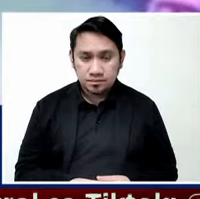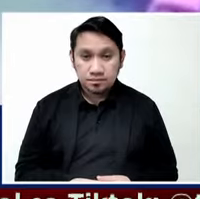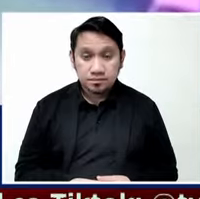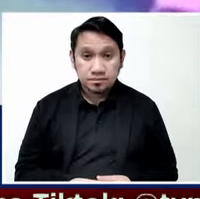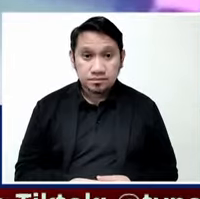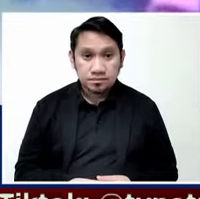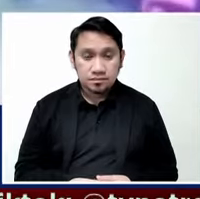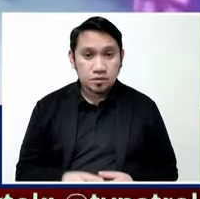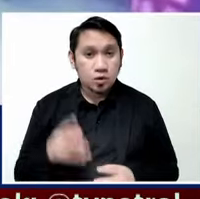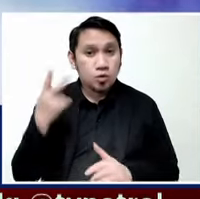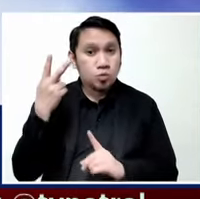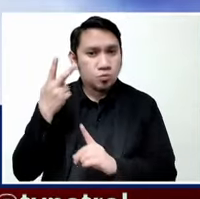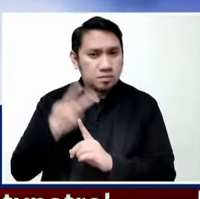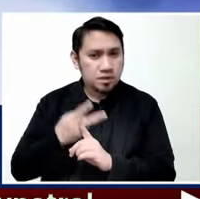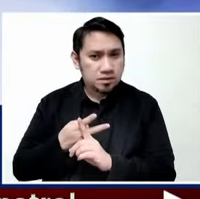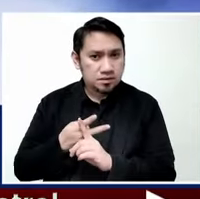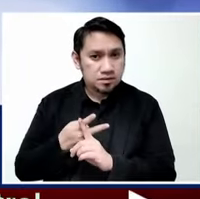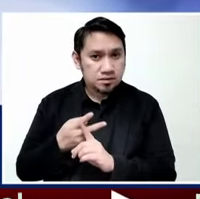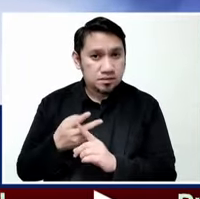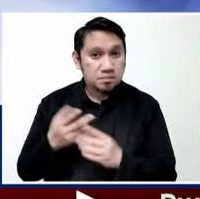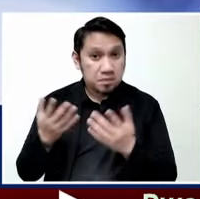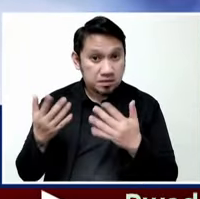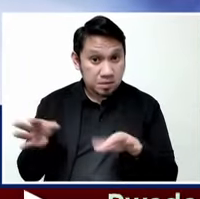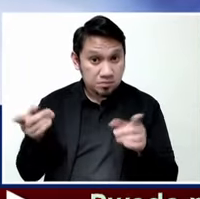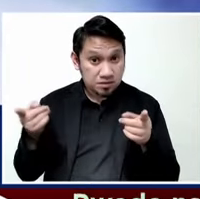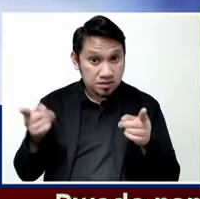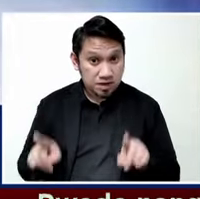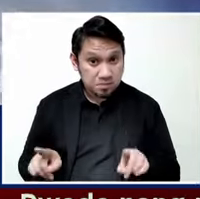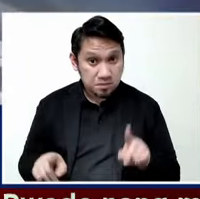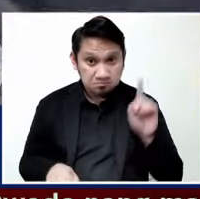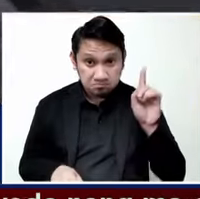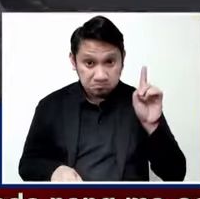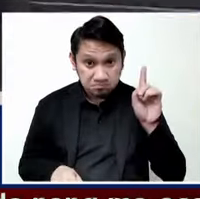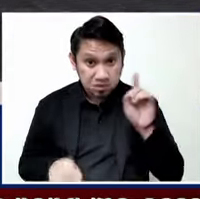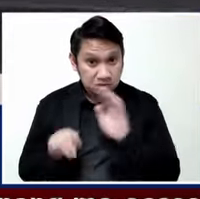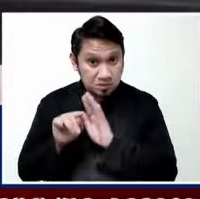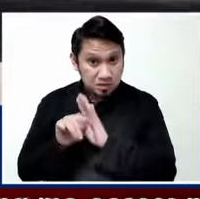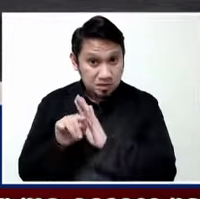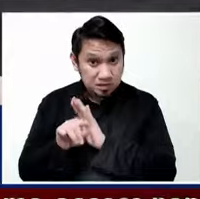Higit 2 buwan matapos ang pagpatay kay Negros Oriental Governor Roel Degamo,